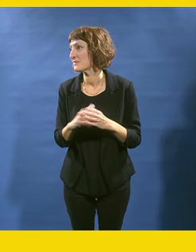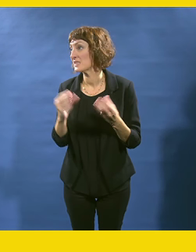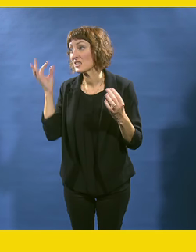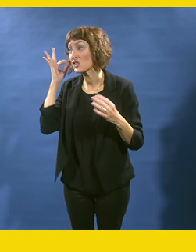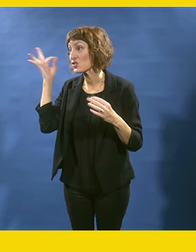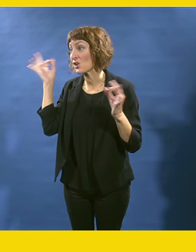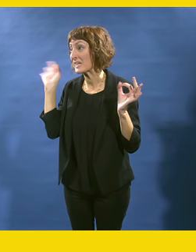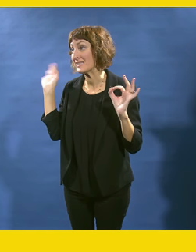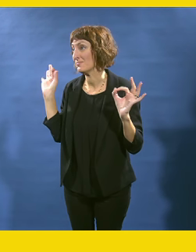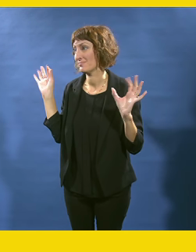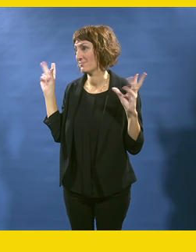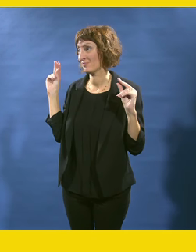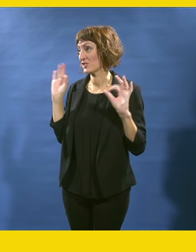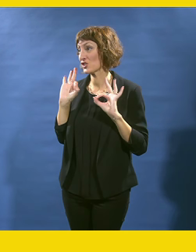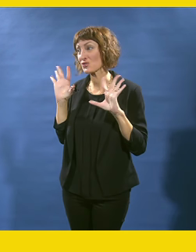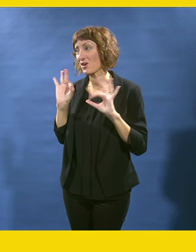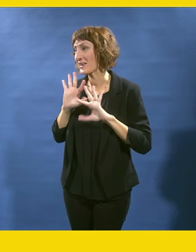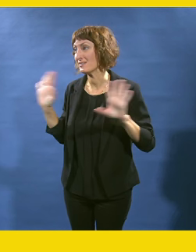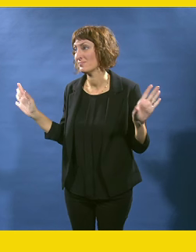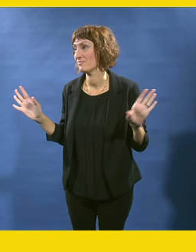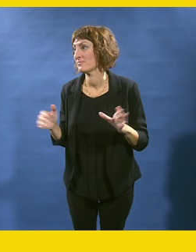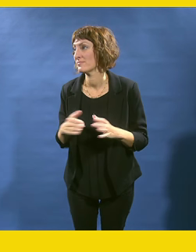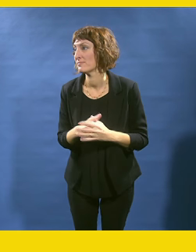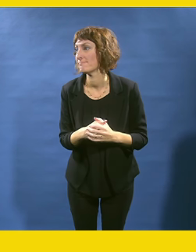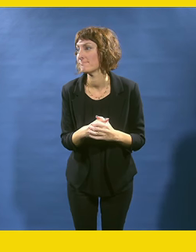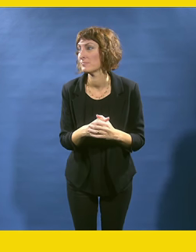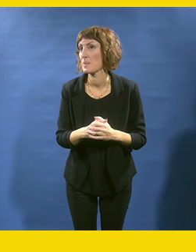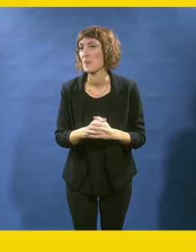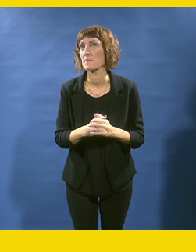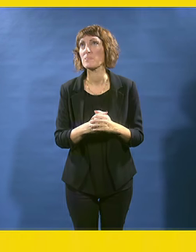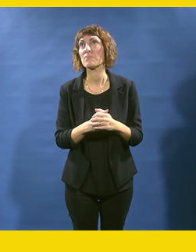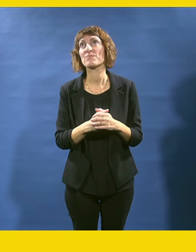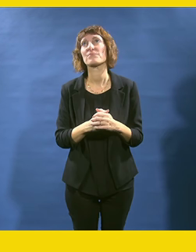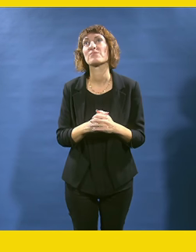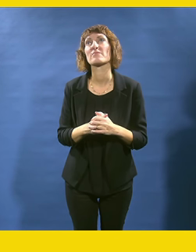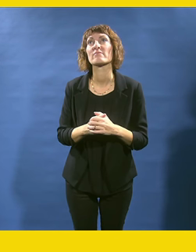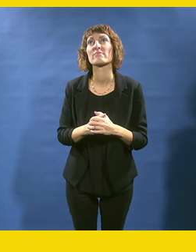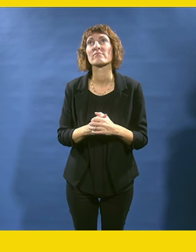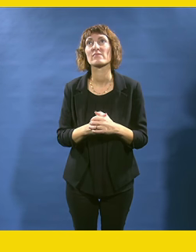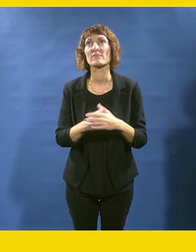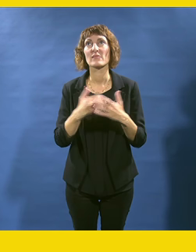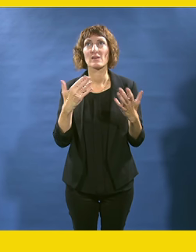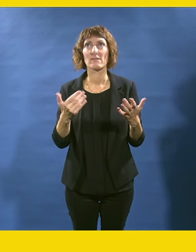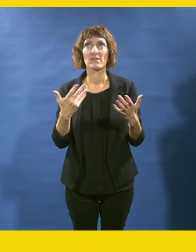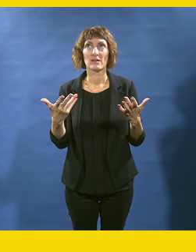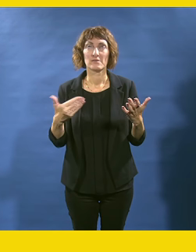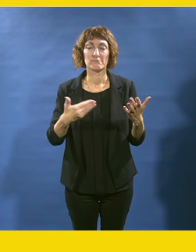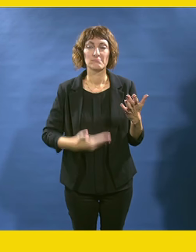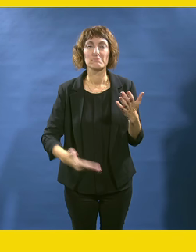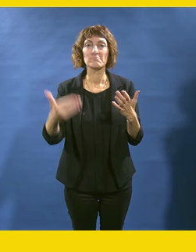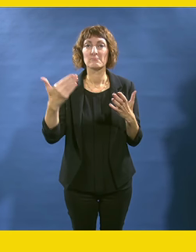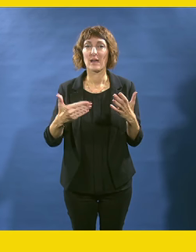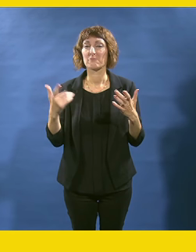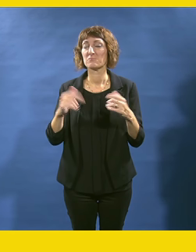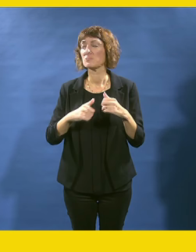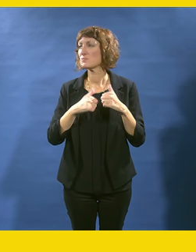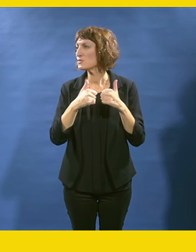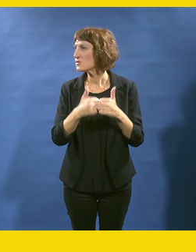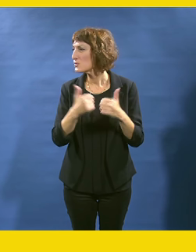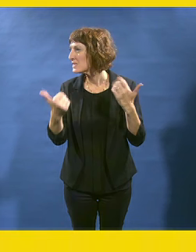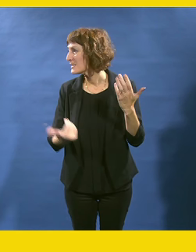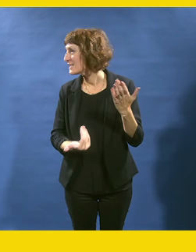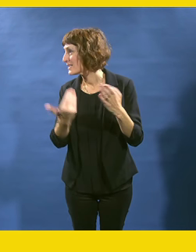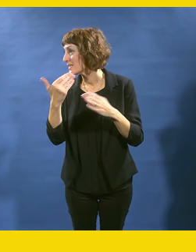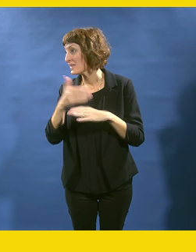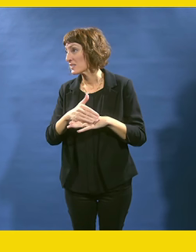Vous rappelez un petit instant de le contexte. Ces assises, elles s'inscrivent dans le cadre de la Journée internationale de lutte contre